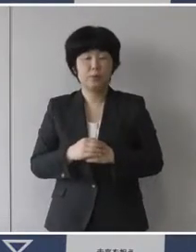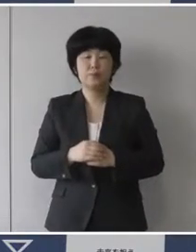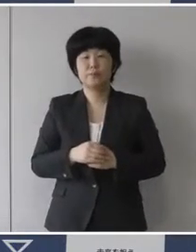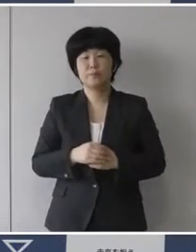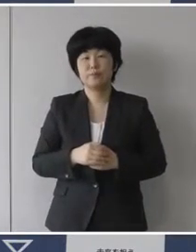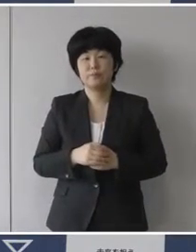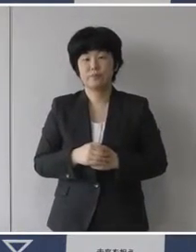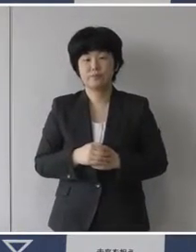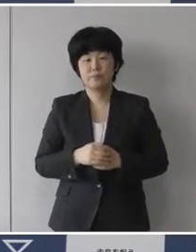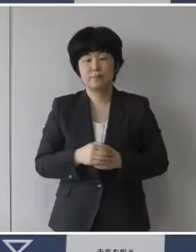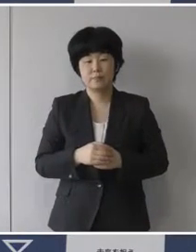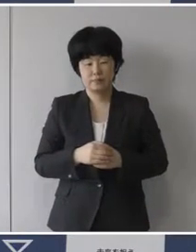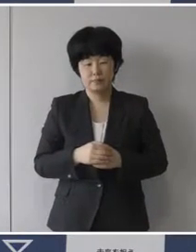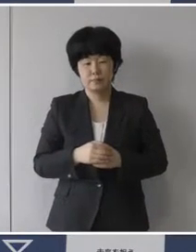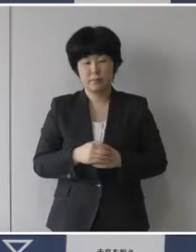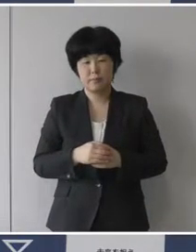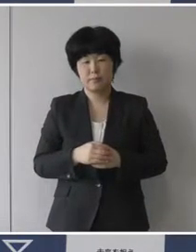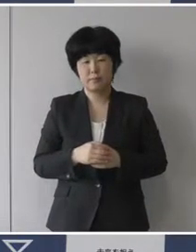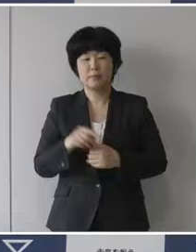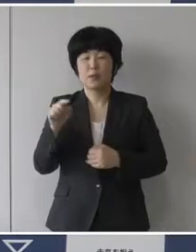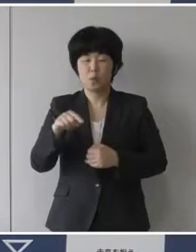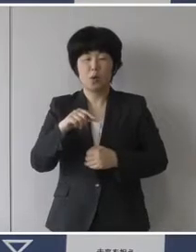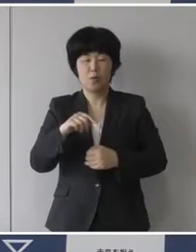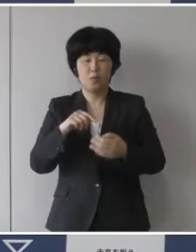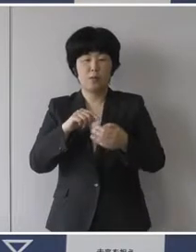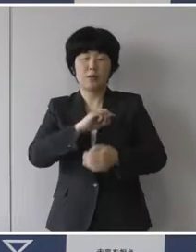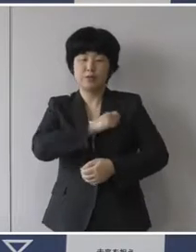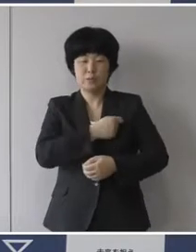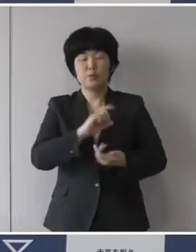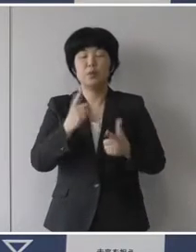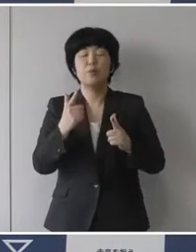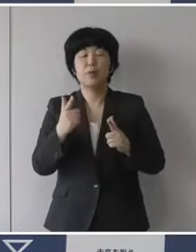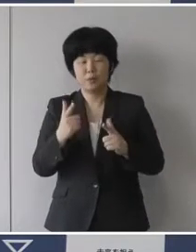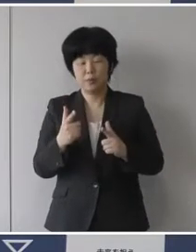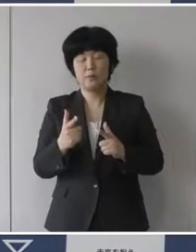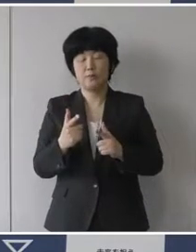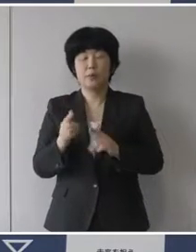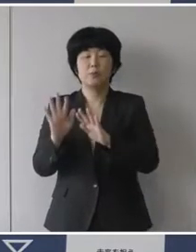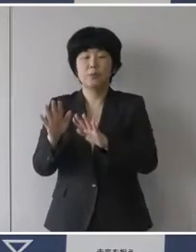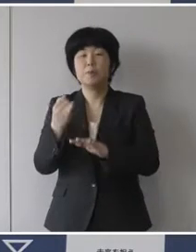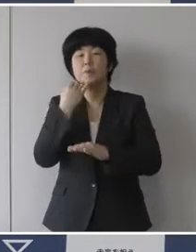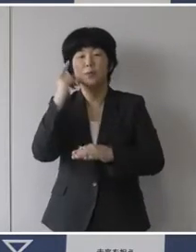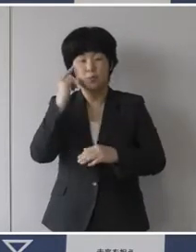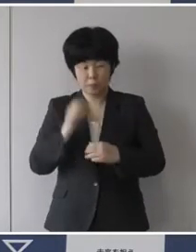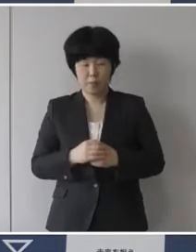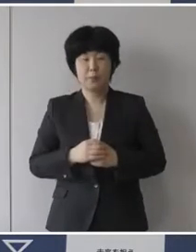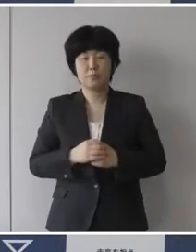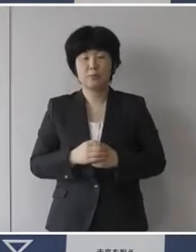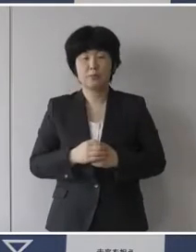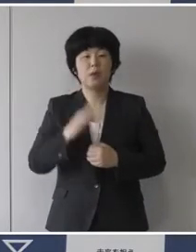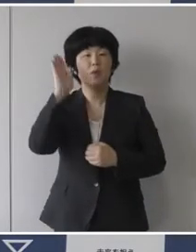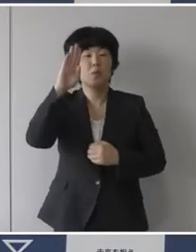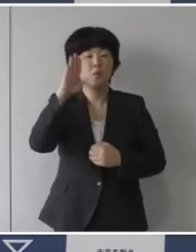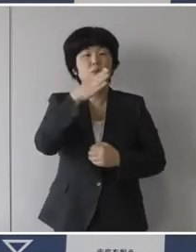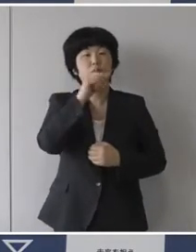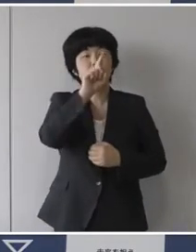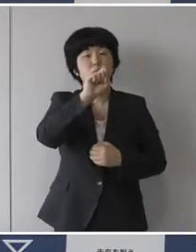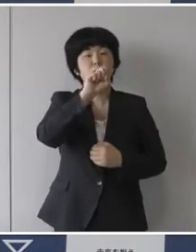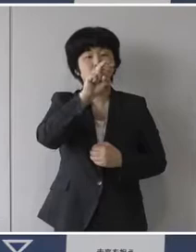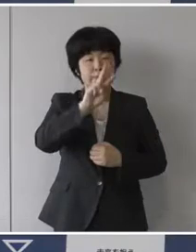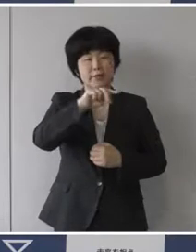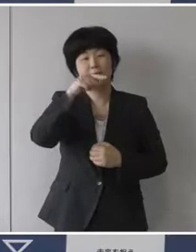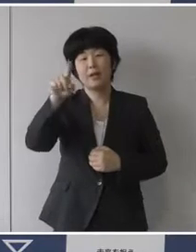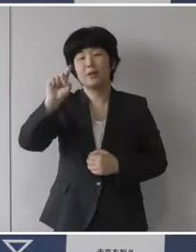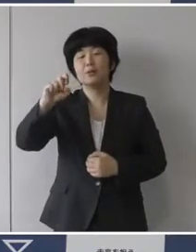ふうに思います。努力義務というふうになっておりませんので、はい。それから今後は12歳から17歳の方々を含め